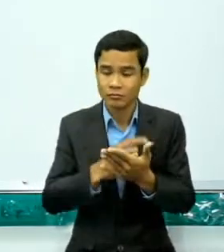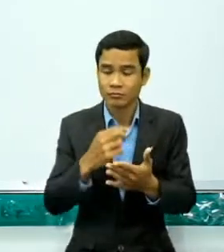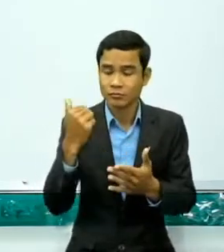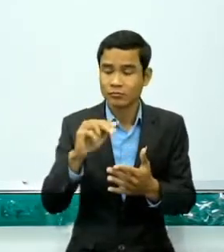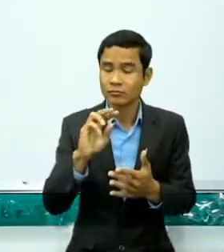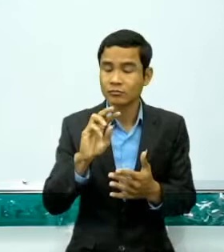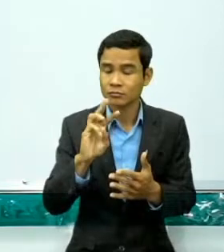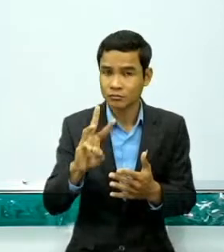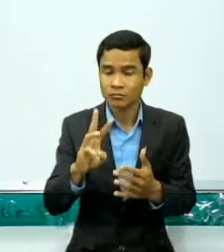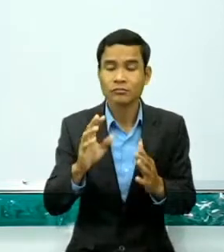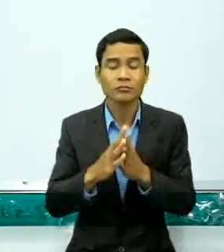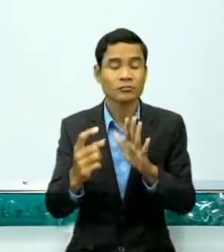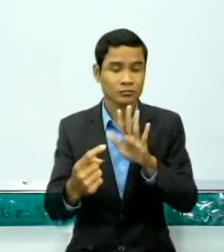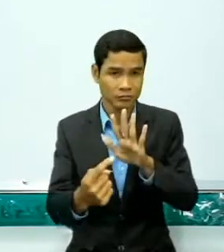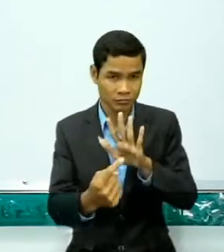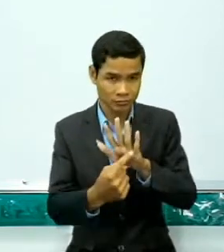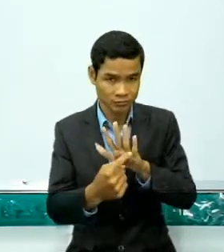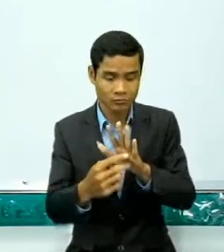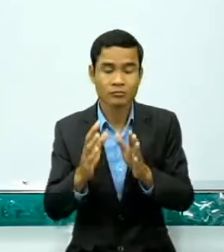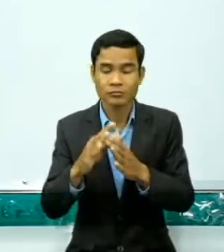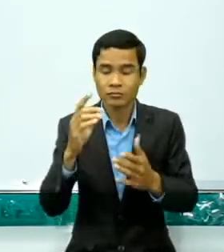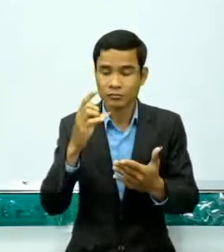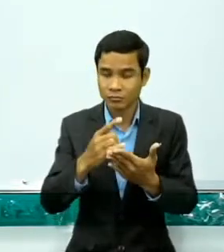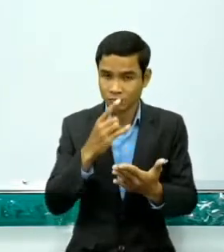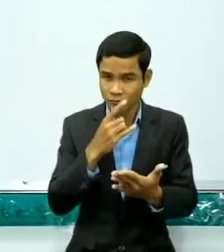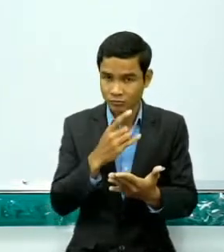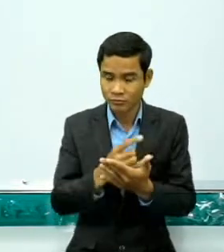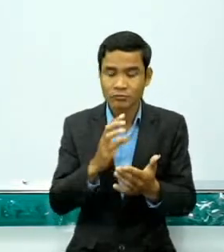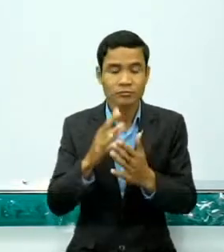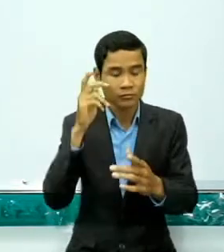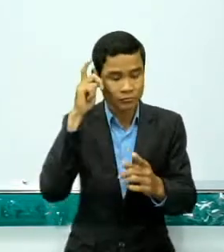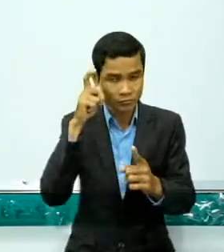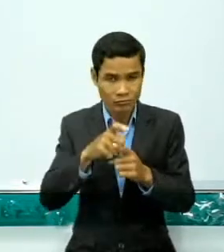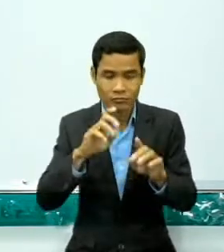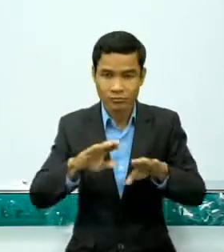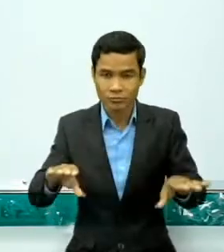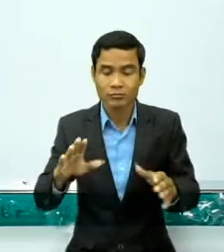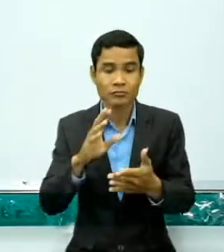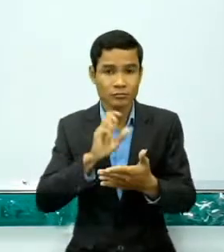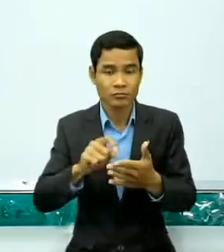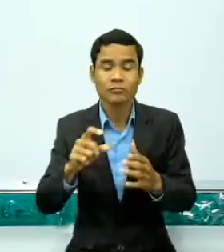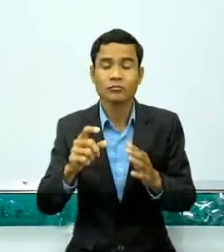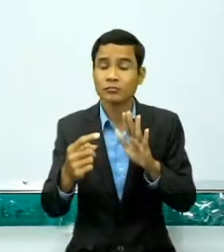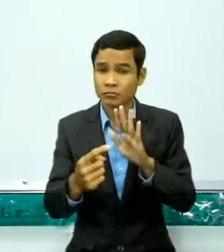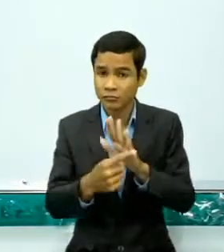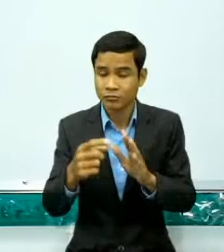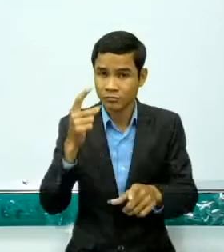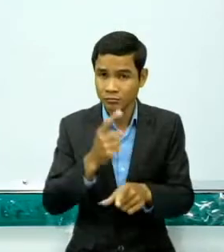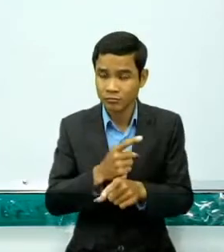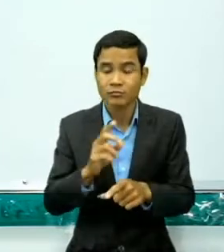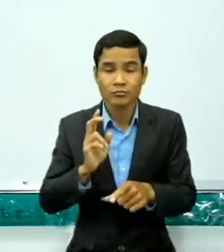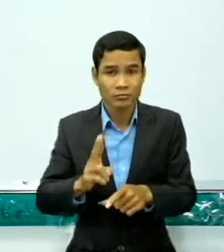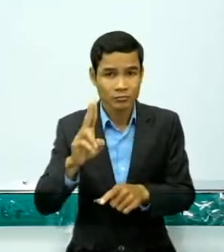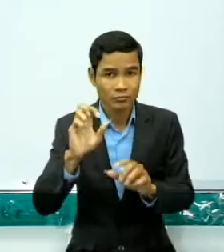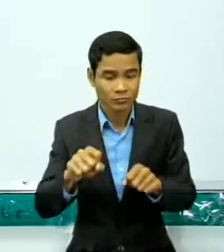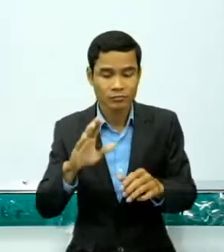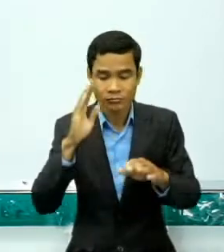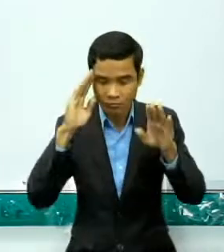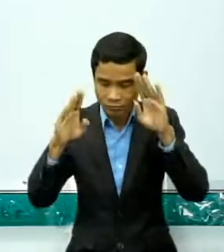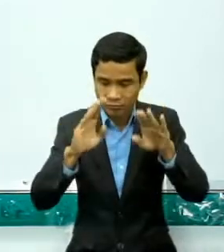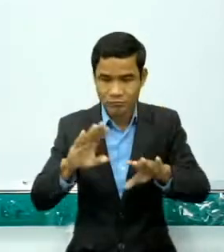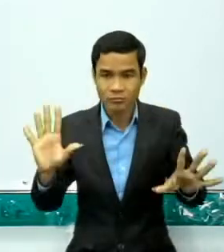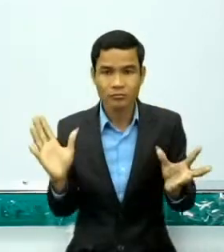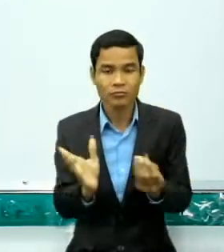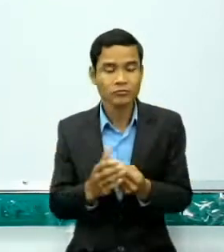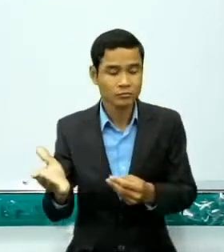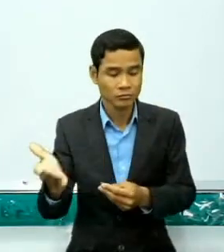អឺមេរៀននេះមានគោលបំណងចង់ឲ្យសិស្សចេះអាននិងសរសេរស្រៈអឺបានត្រឹមត្រូវនិងរហ័សចា៎អរគុណសួស្ដីកូនកូនជា